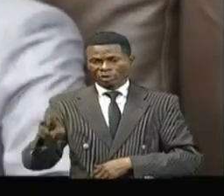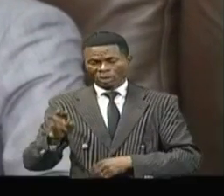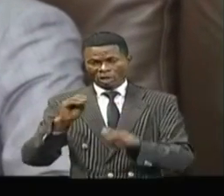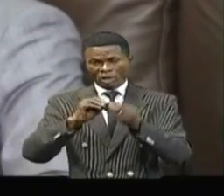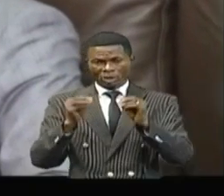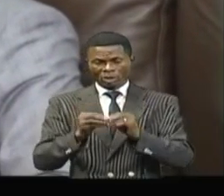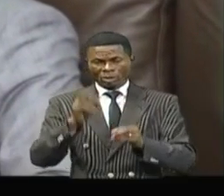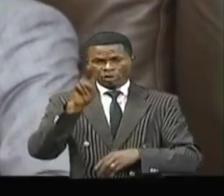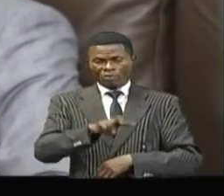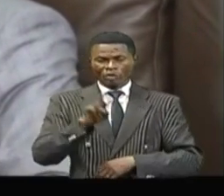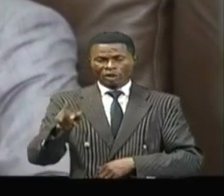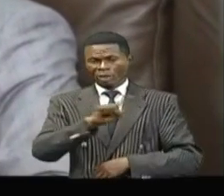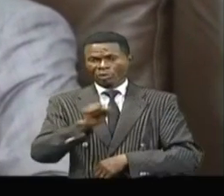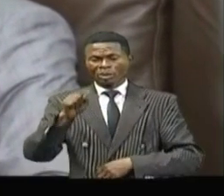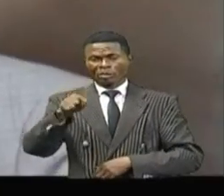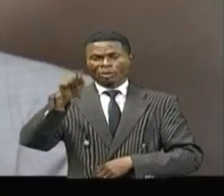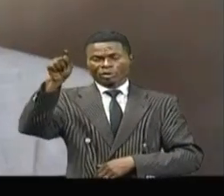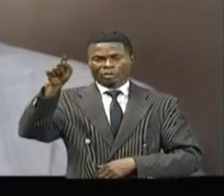à